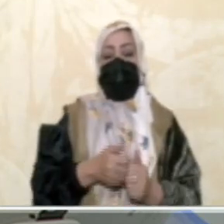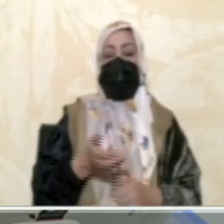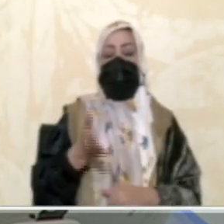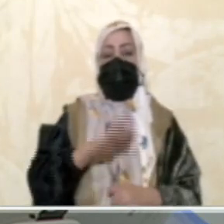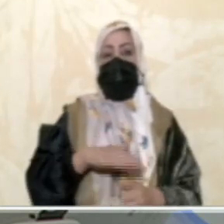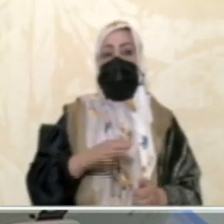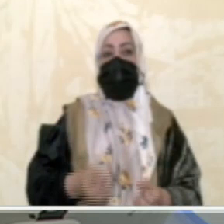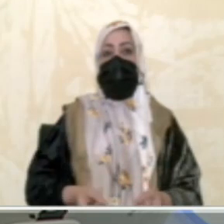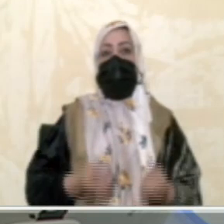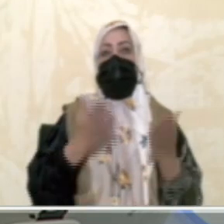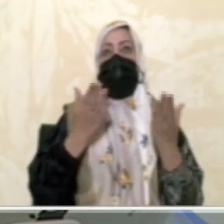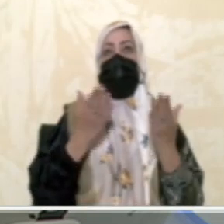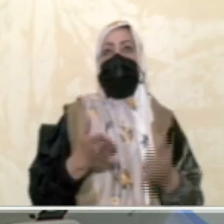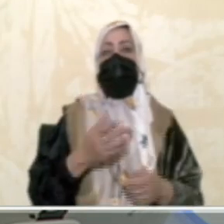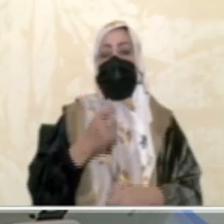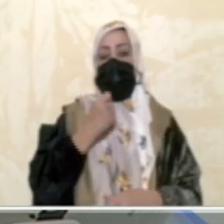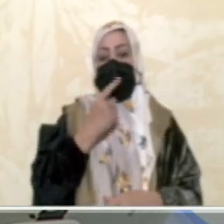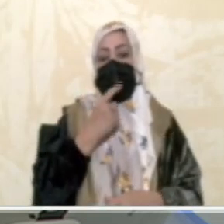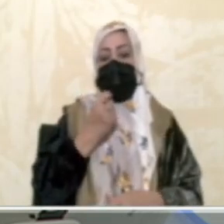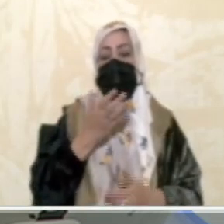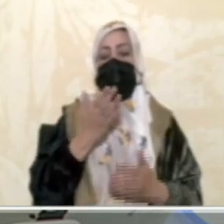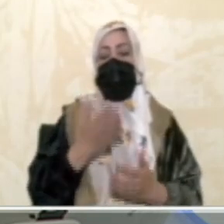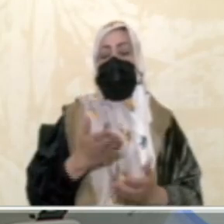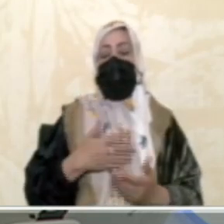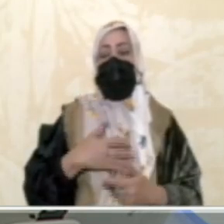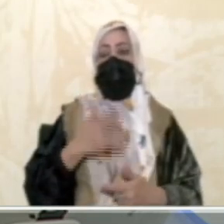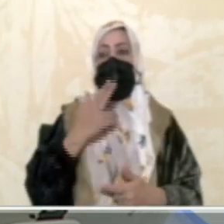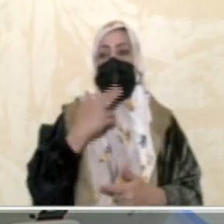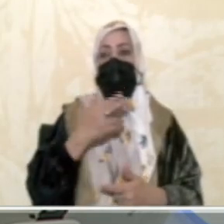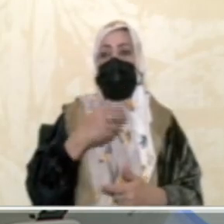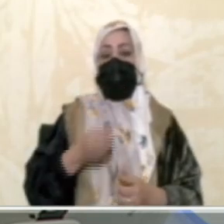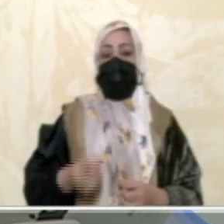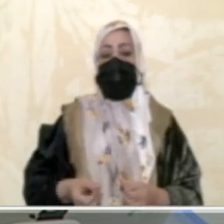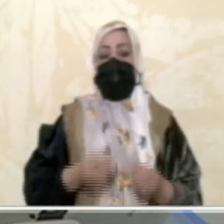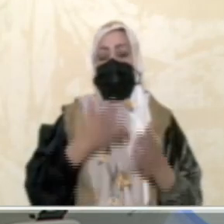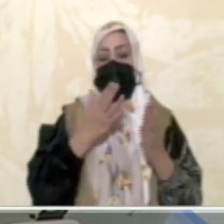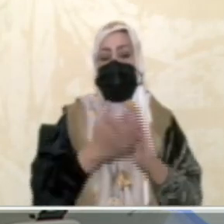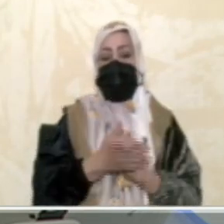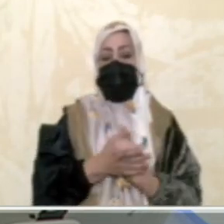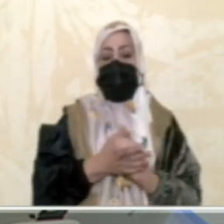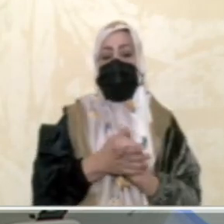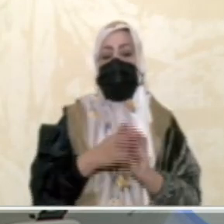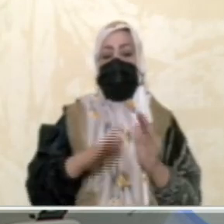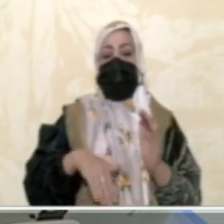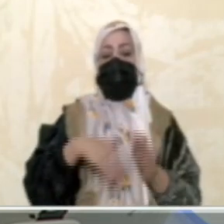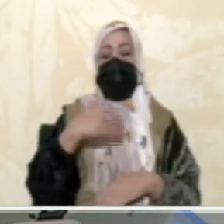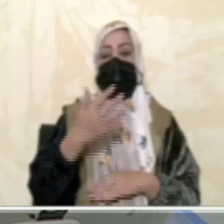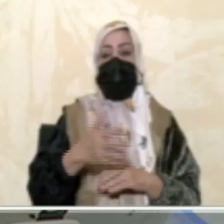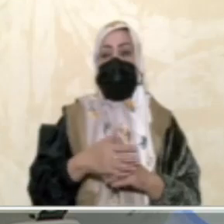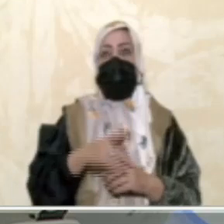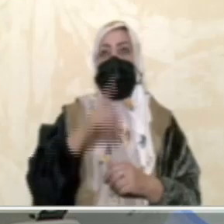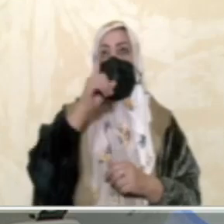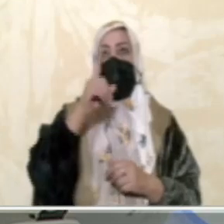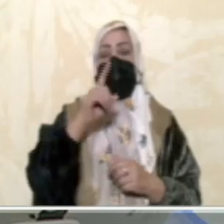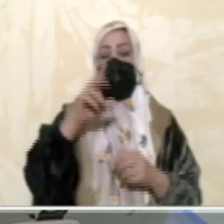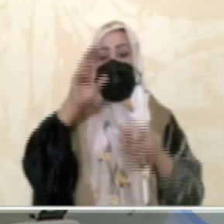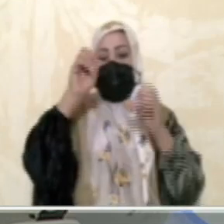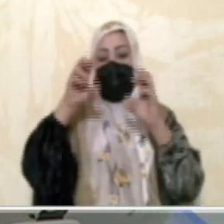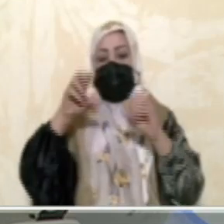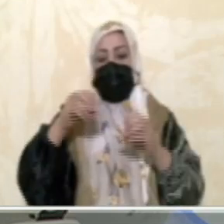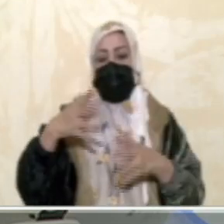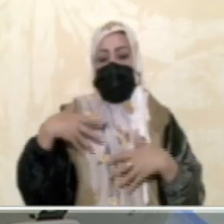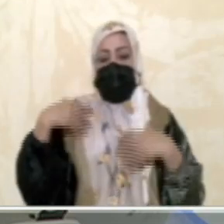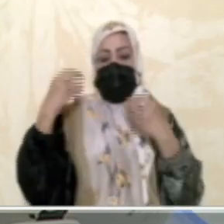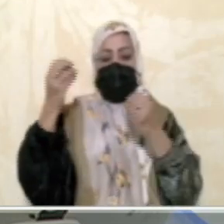ان يجيرنا في مصيبتنا خير منها شيخنا وبارك الله فيك وجزاك الله عنا كل خير اللهم امين بارك الله